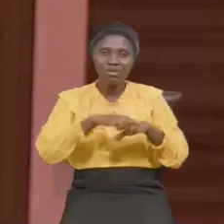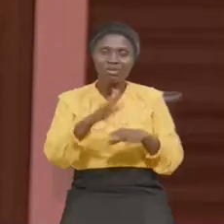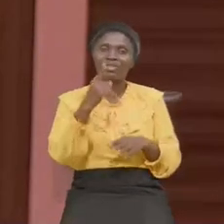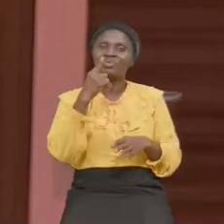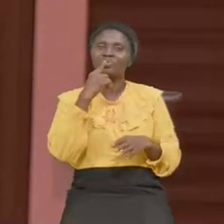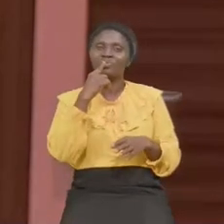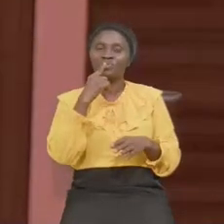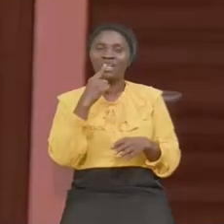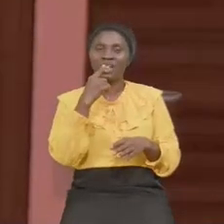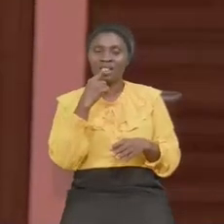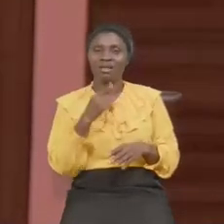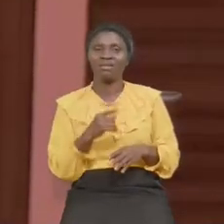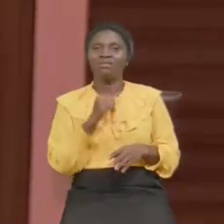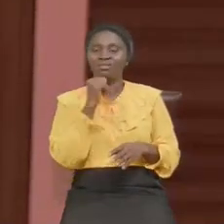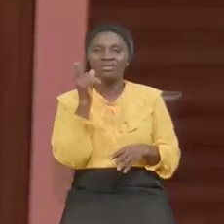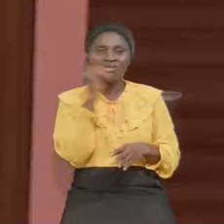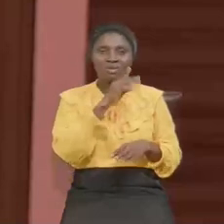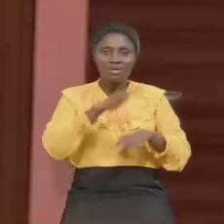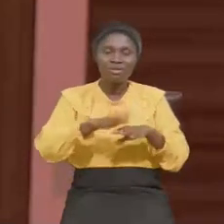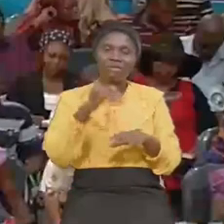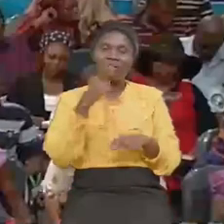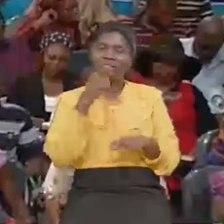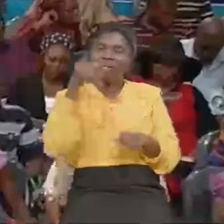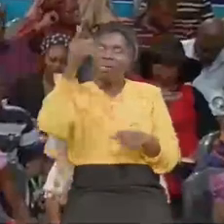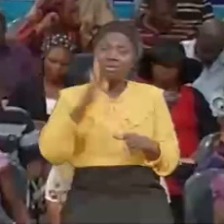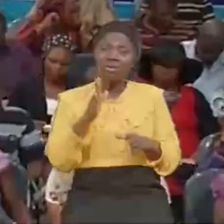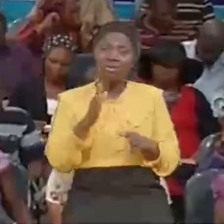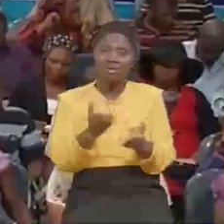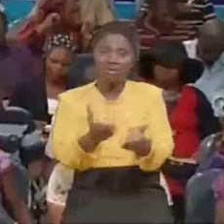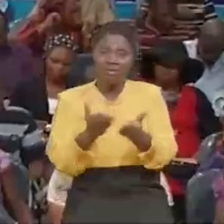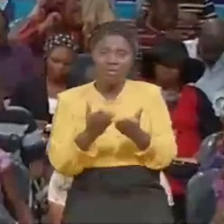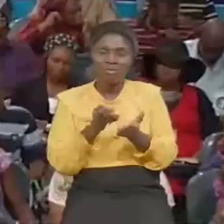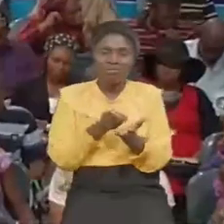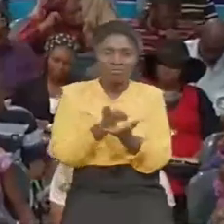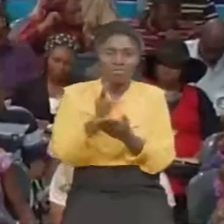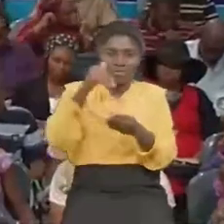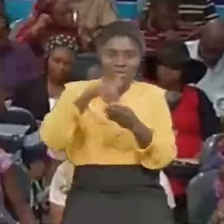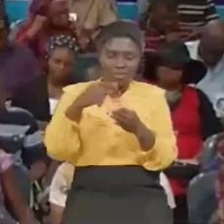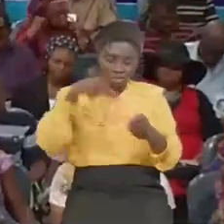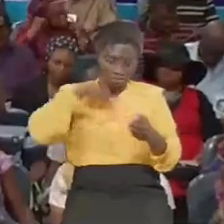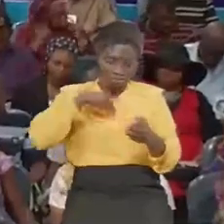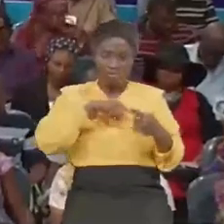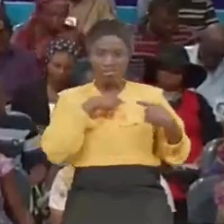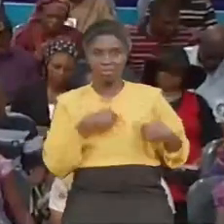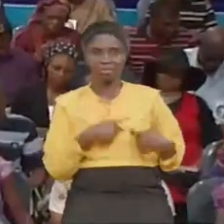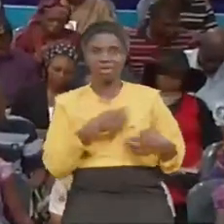ta langue. Dieu veut, désire que la vérité soit au-dedans de toi. Et